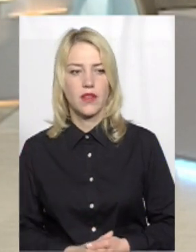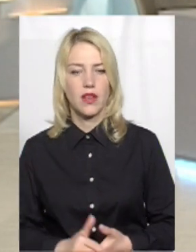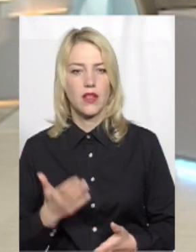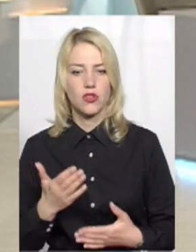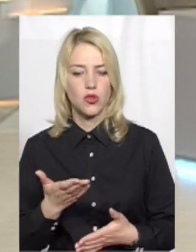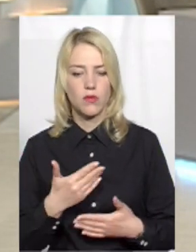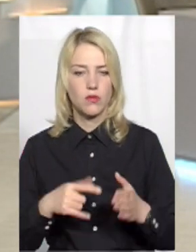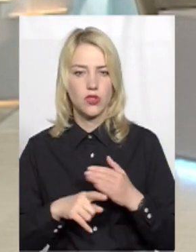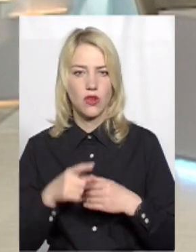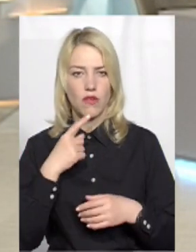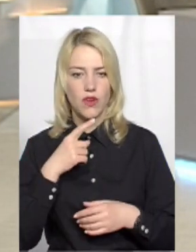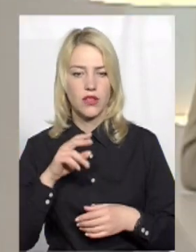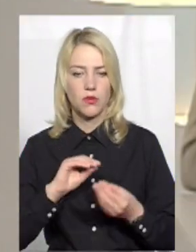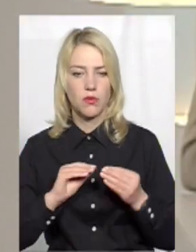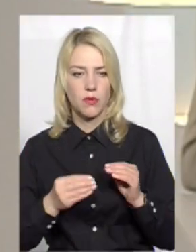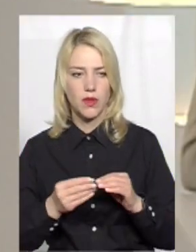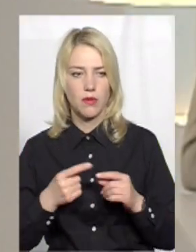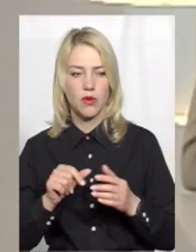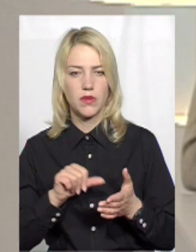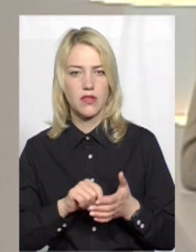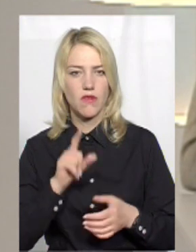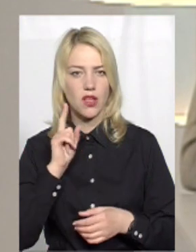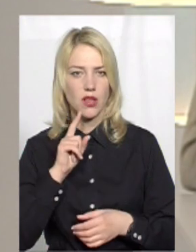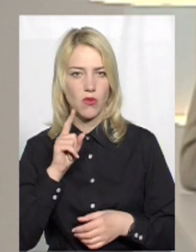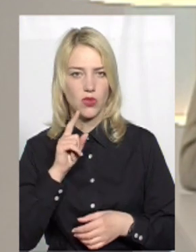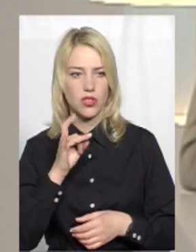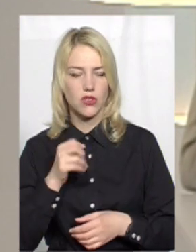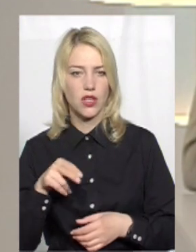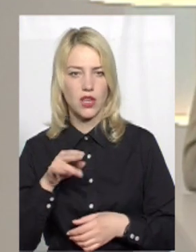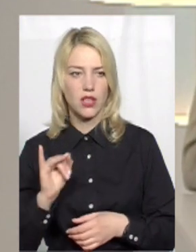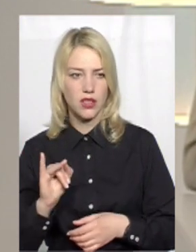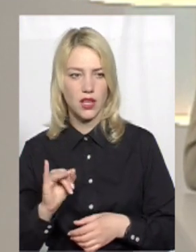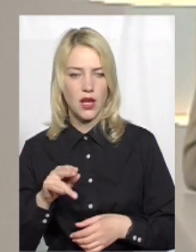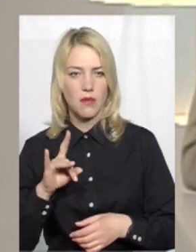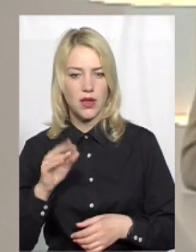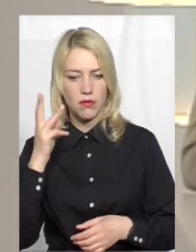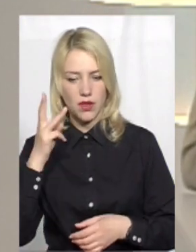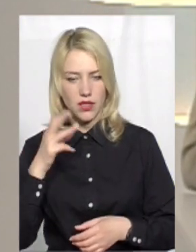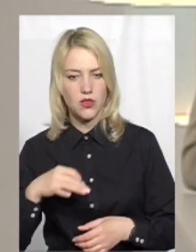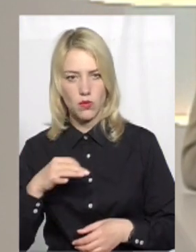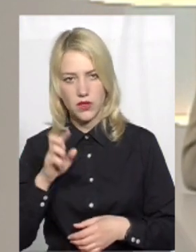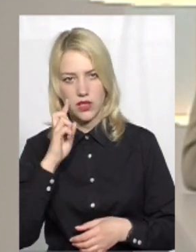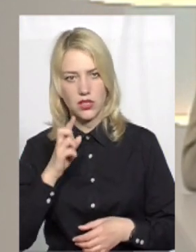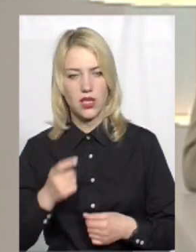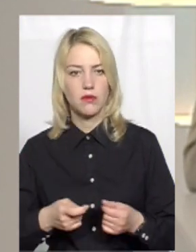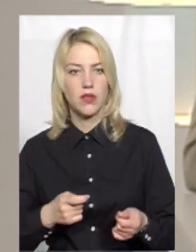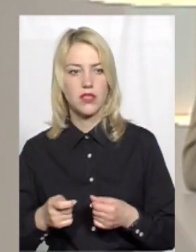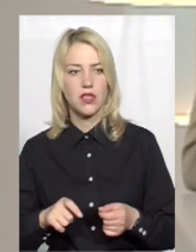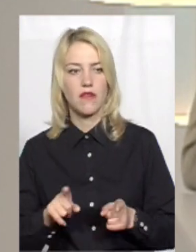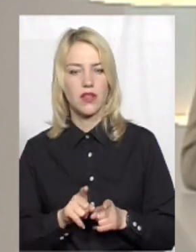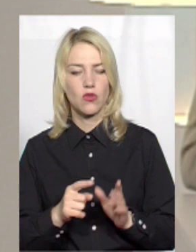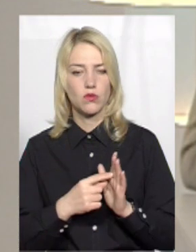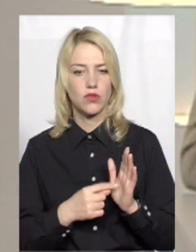про проблеми, і представники молодіжної ради при Хмельницькій обласній держадміністрації